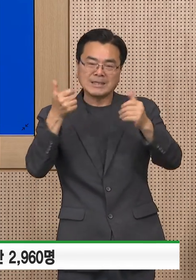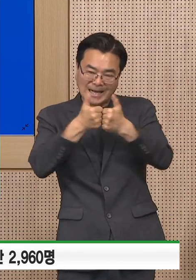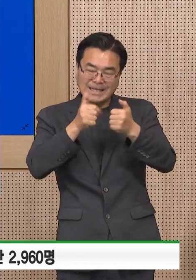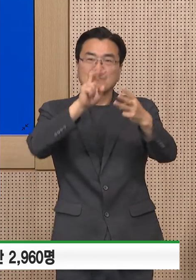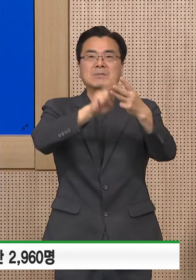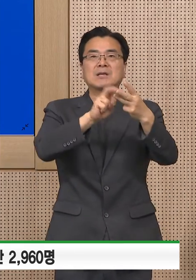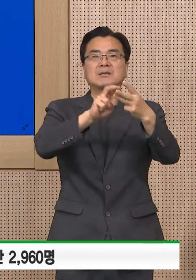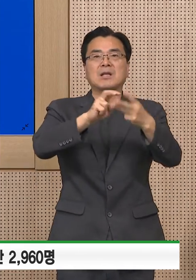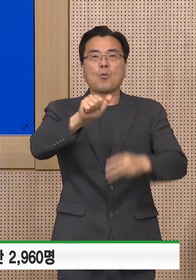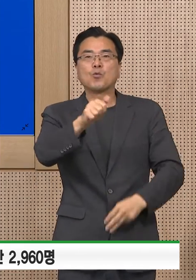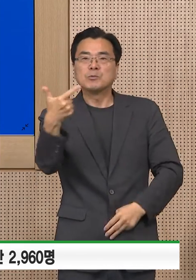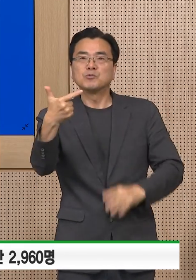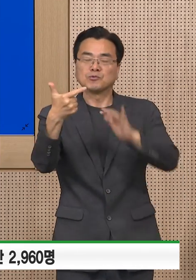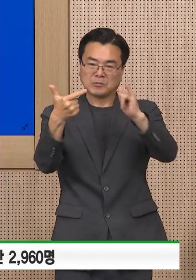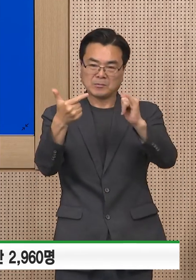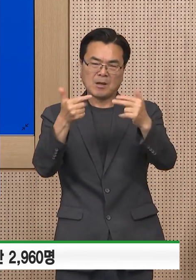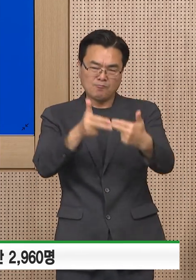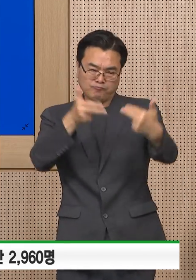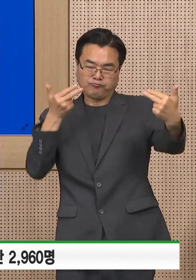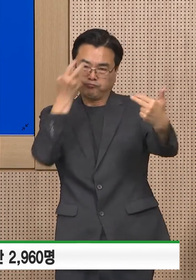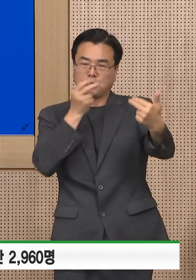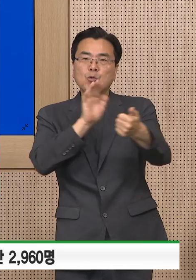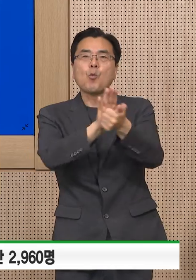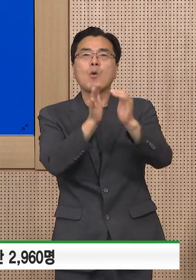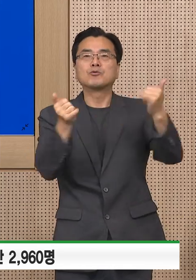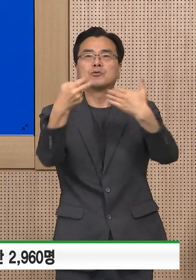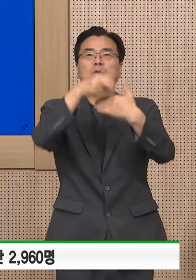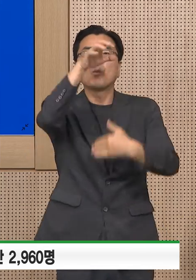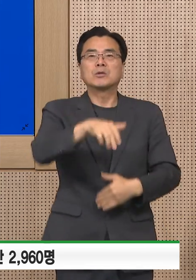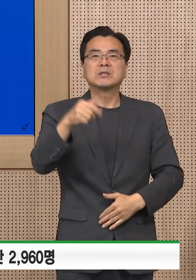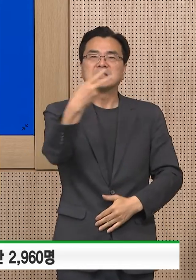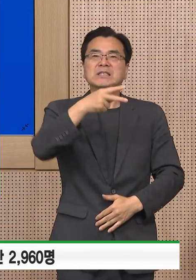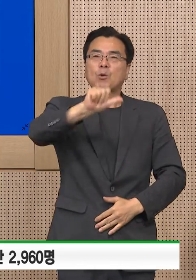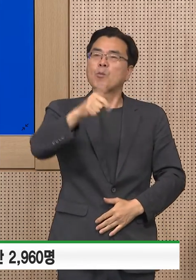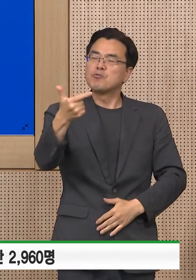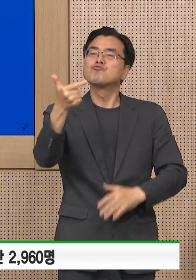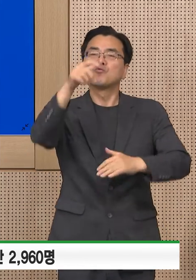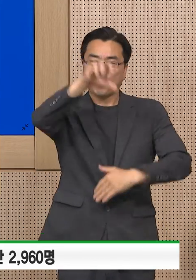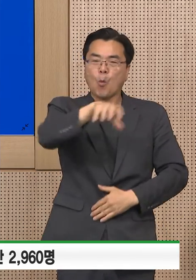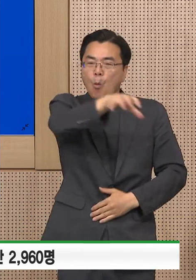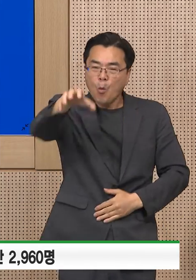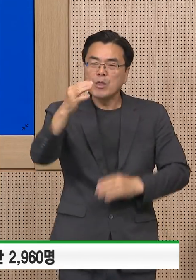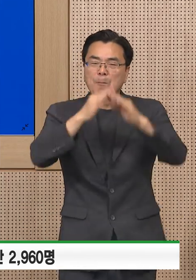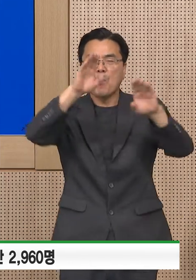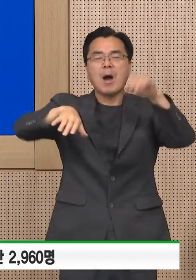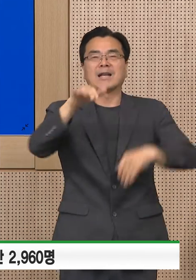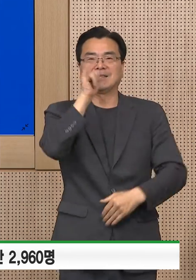병원은 2,506개소입니다. 확진자 대면 진료가 가능한 재택치료 외래진료센터는